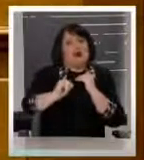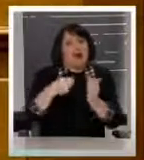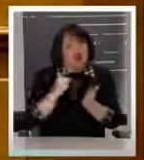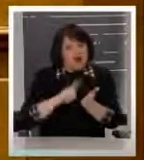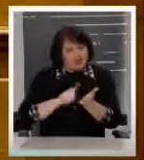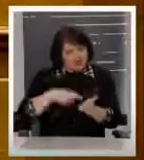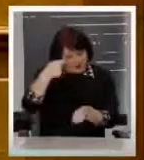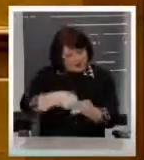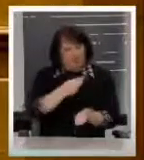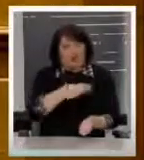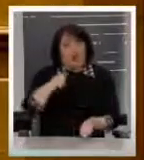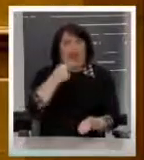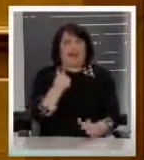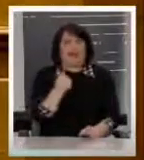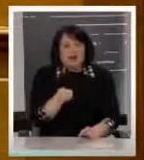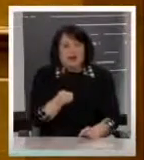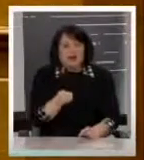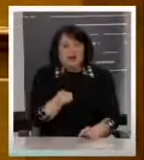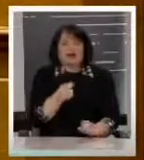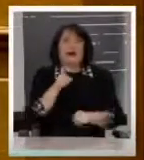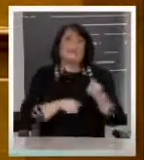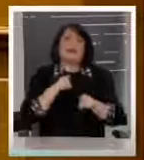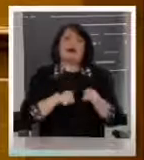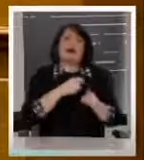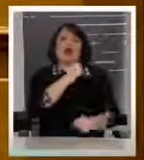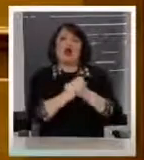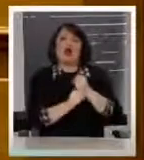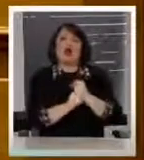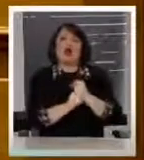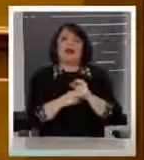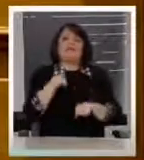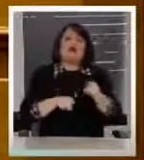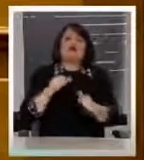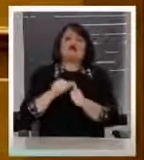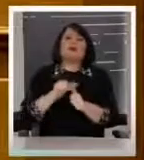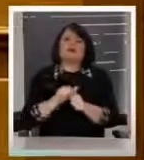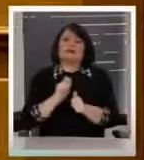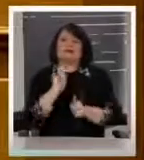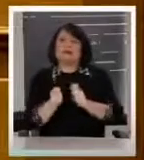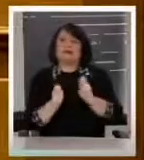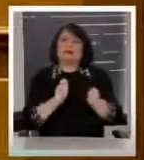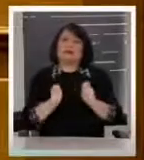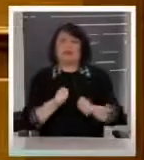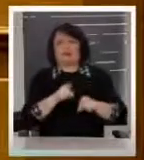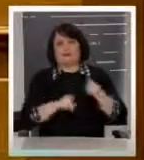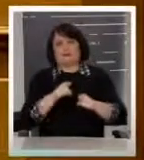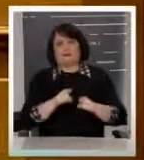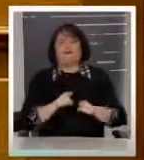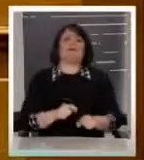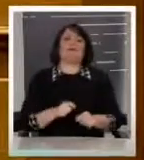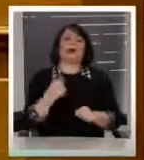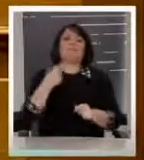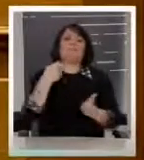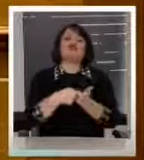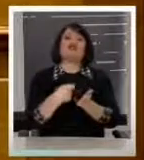να καταβάλλετε, παρά ορισμένα έτη τμηματικώς κάποιους μήνες. Θα σας λέμε για το μισθολόγιο,